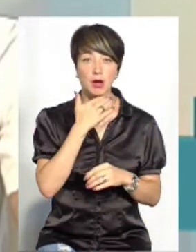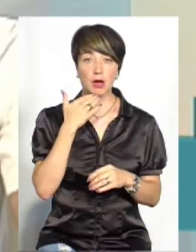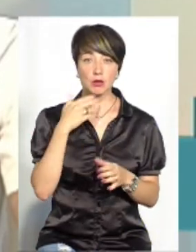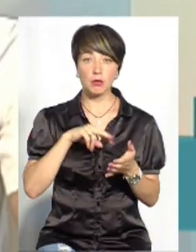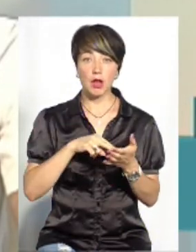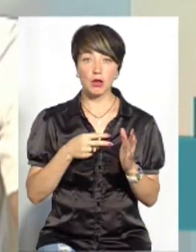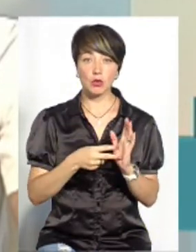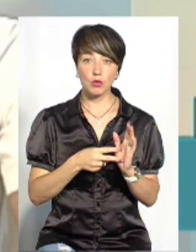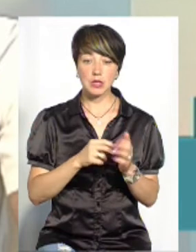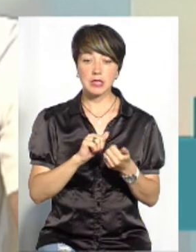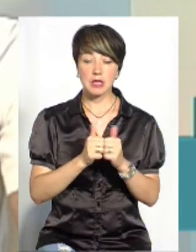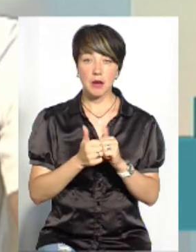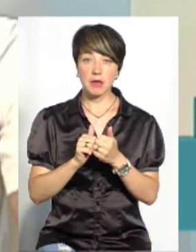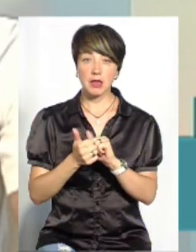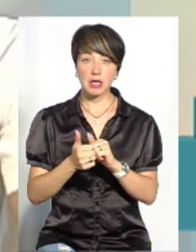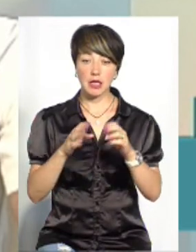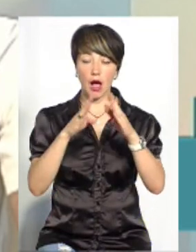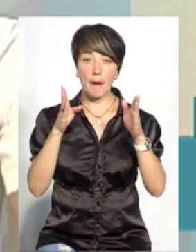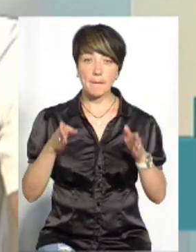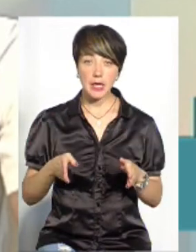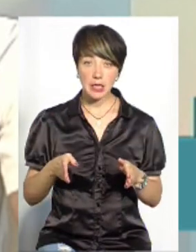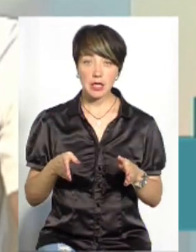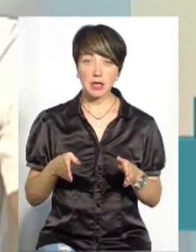ми плануємо повністю замінити кабінки.